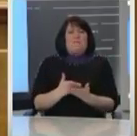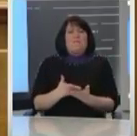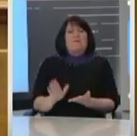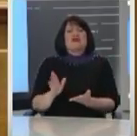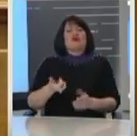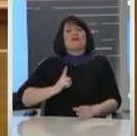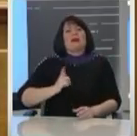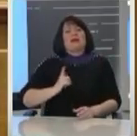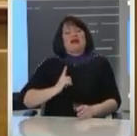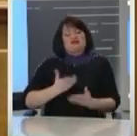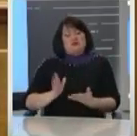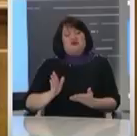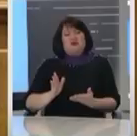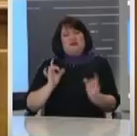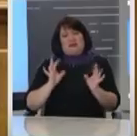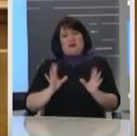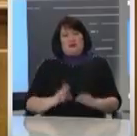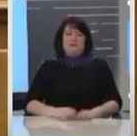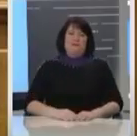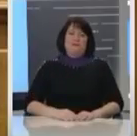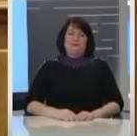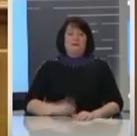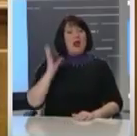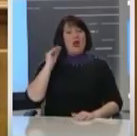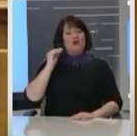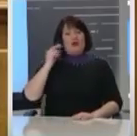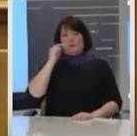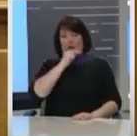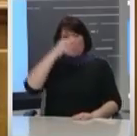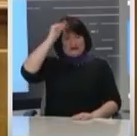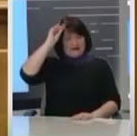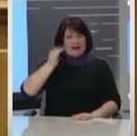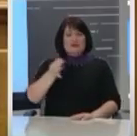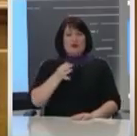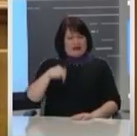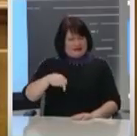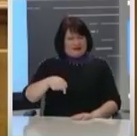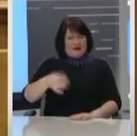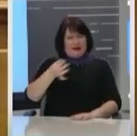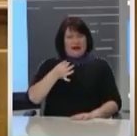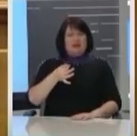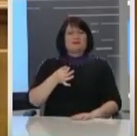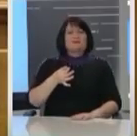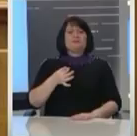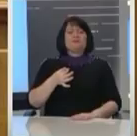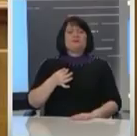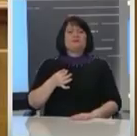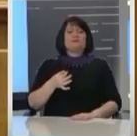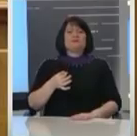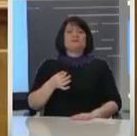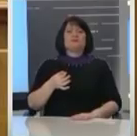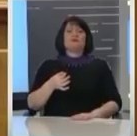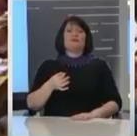αρχικών εκτιμήσεων. Άκουσα τον κύριο Τσίπρα να μιλάει και σήμερα για